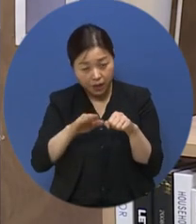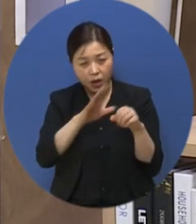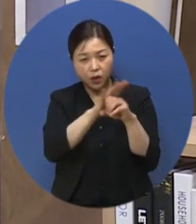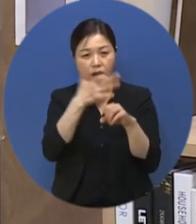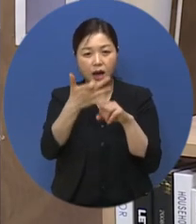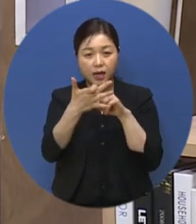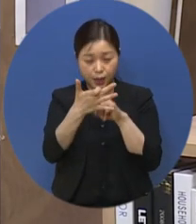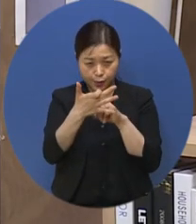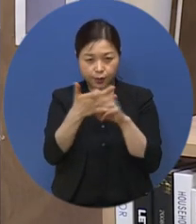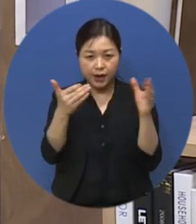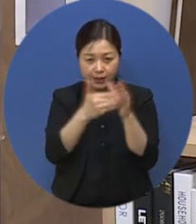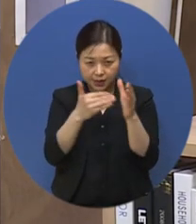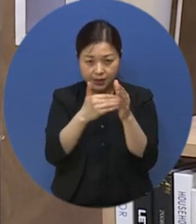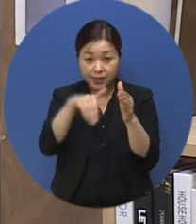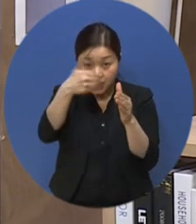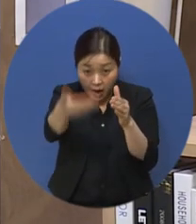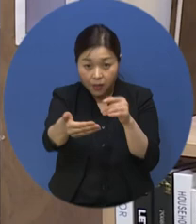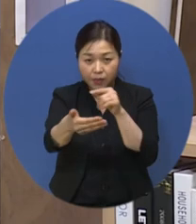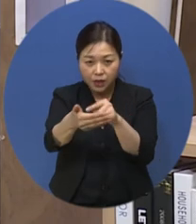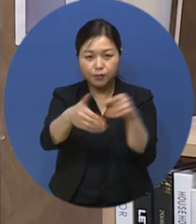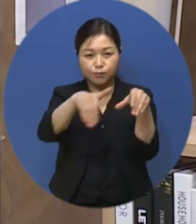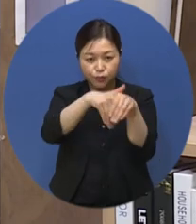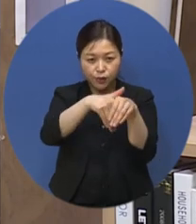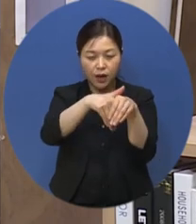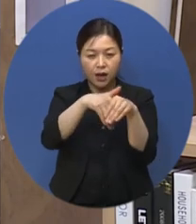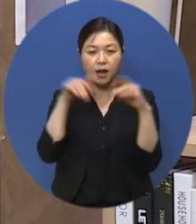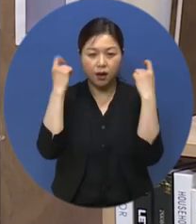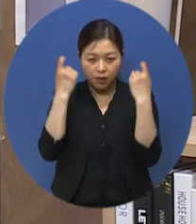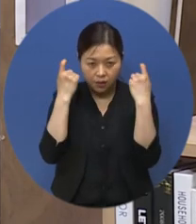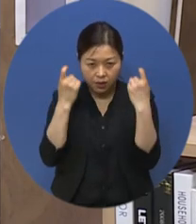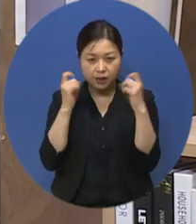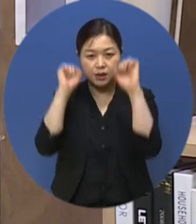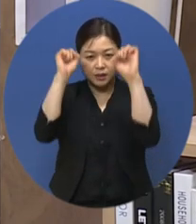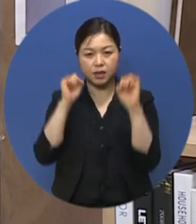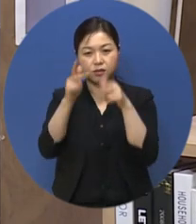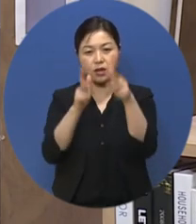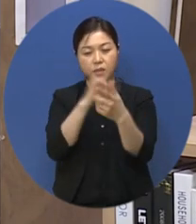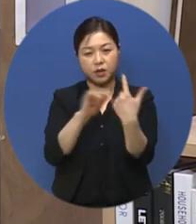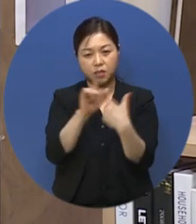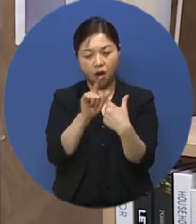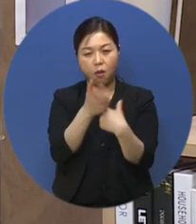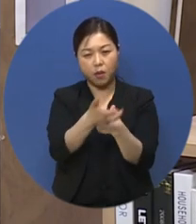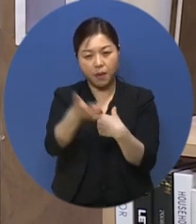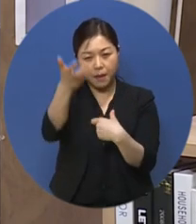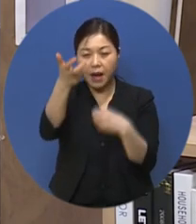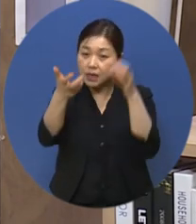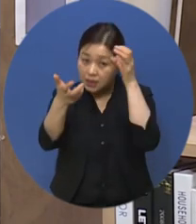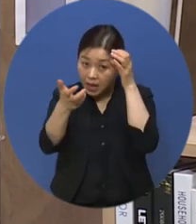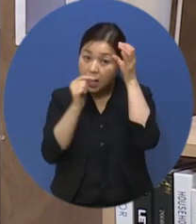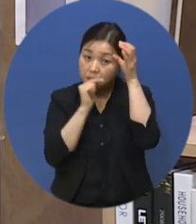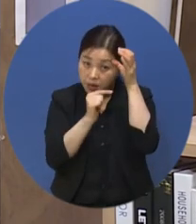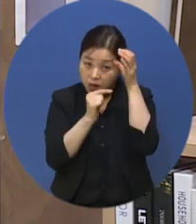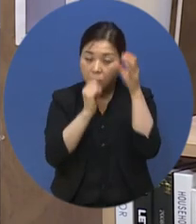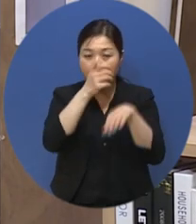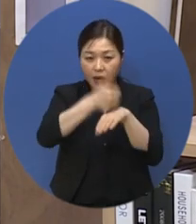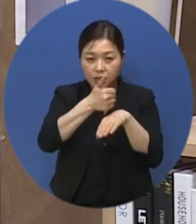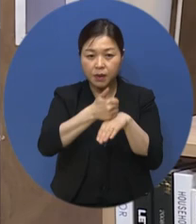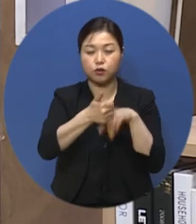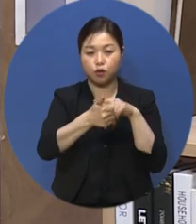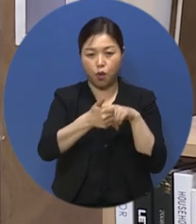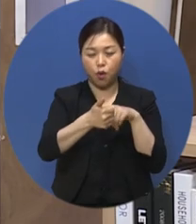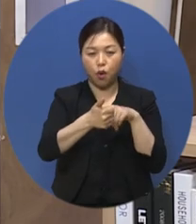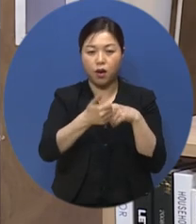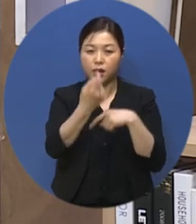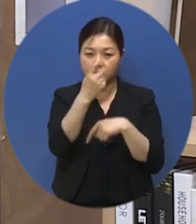포스트 코로나 시대에는 또 문화와 관광 그리고 체육 이 산업이 더욱더 활성화되기를 기대하면서 그럼